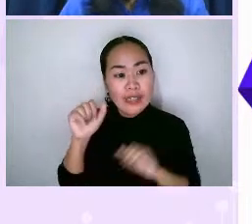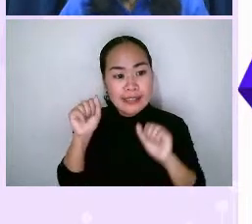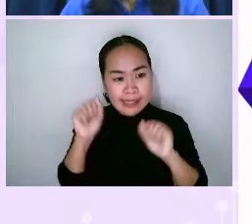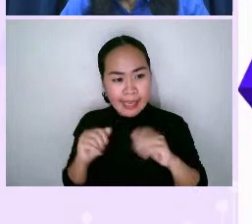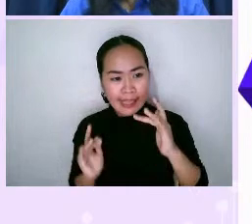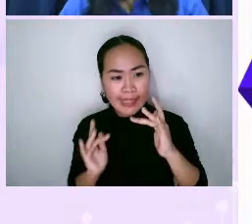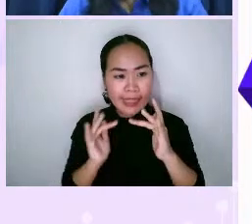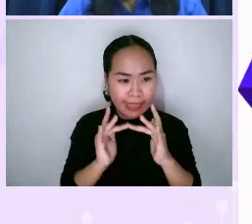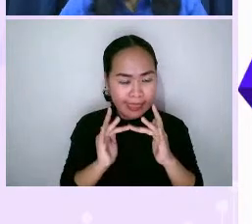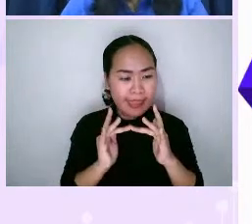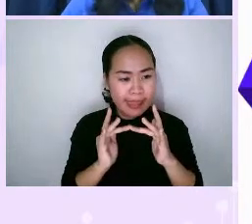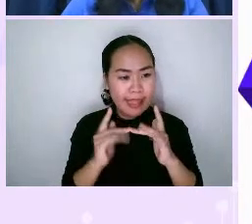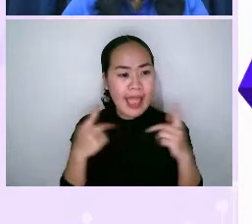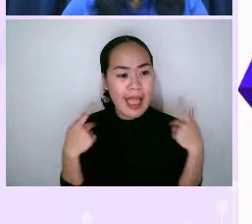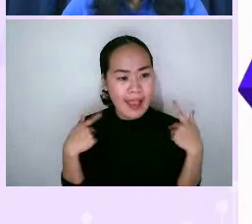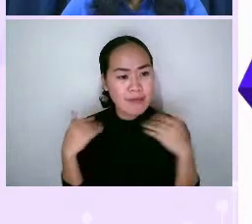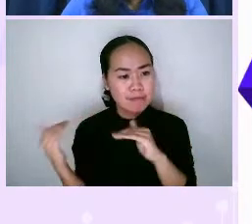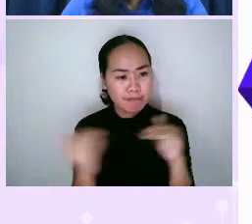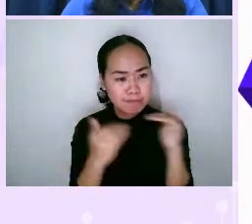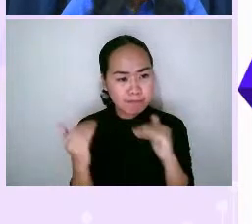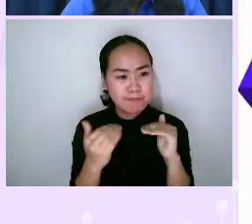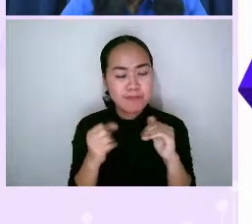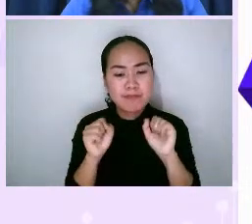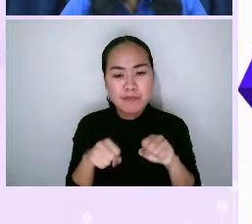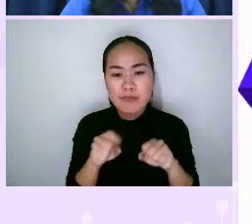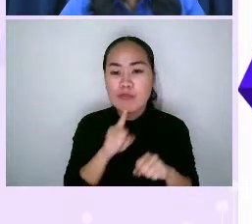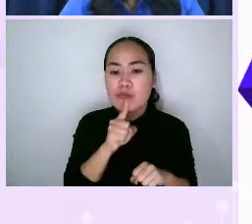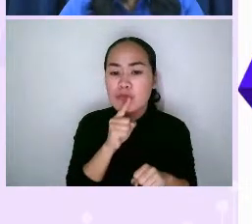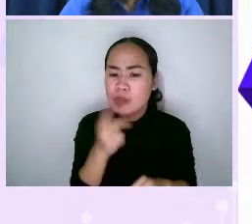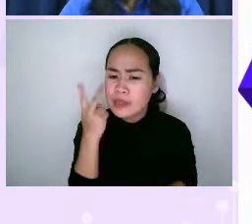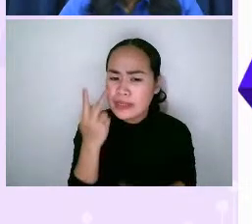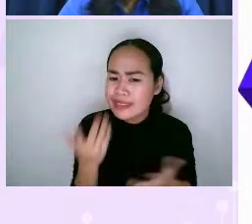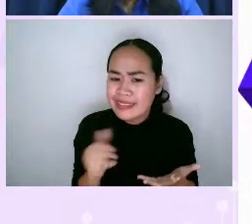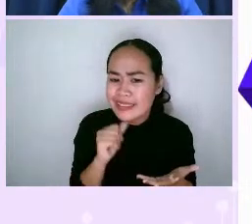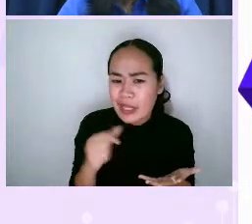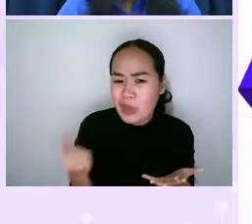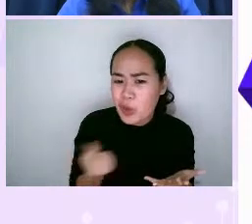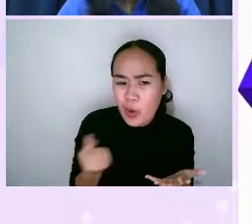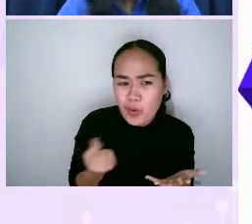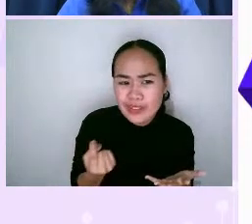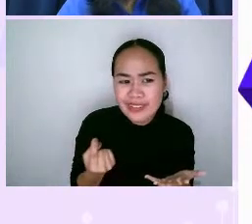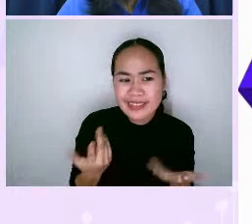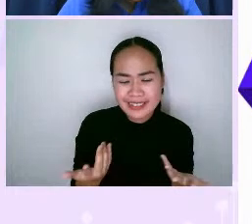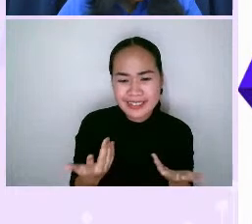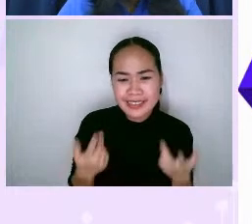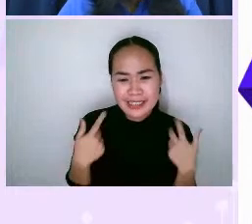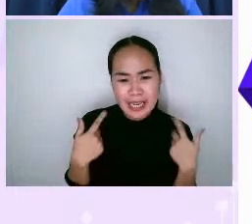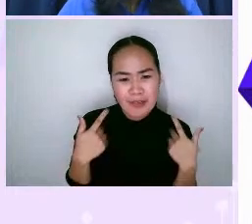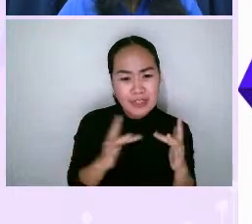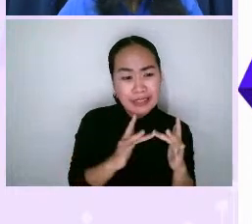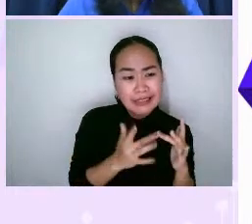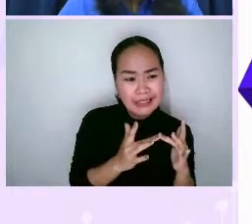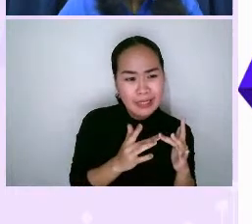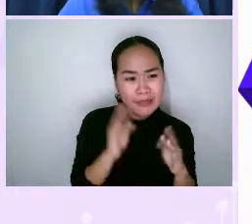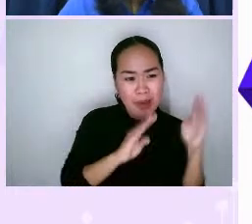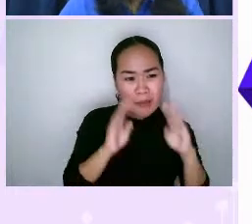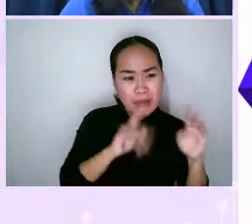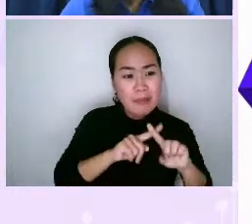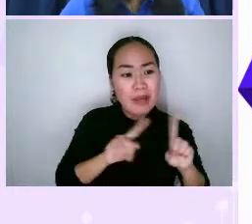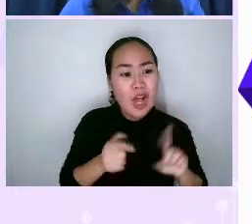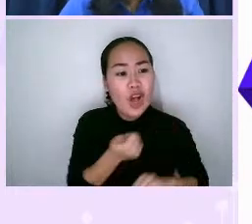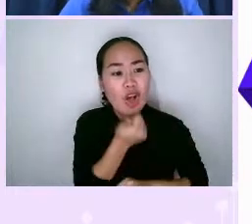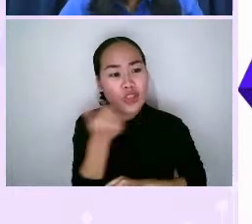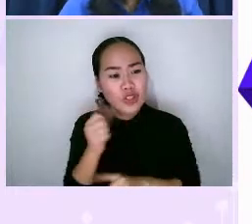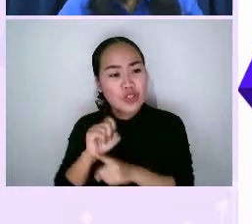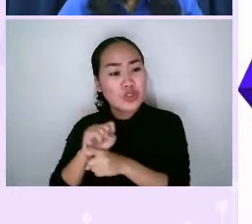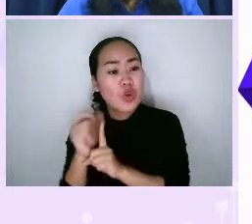TESDA continues to develop programs that would close not only digital gap but the social and gender gaps that are experienced po kasi ng ating